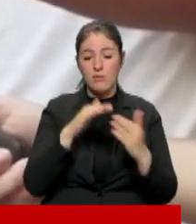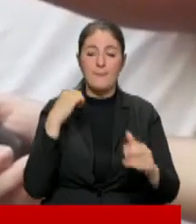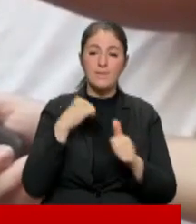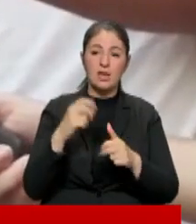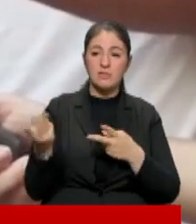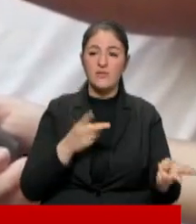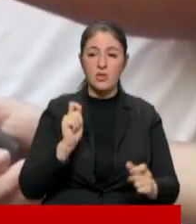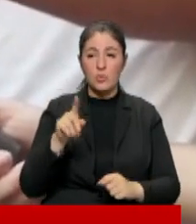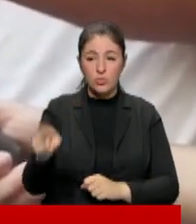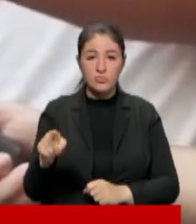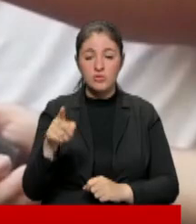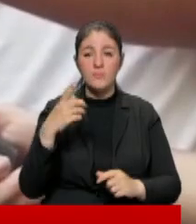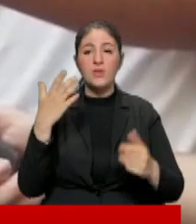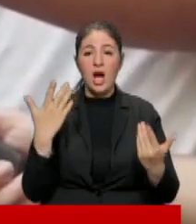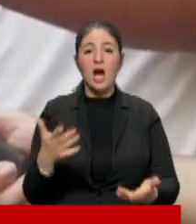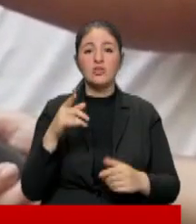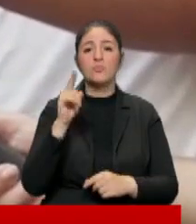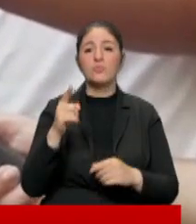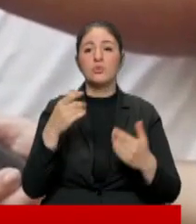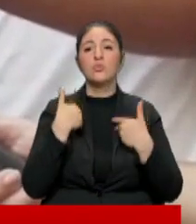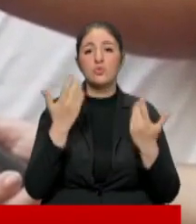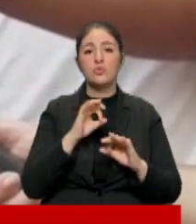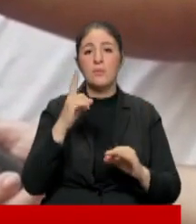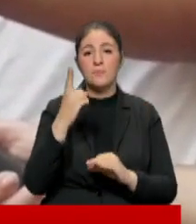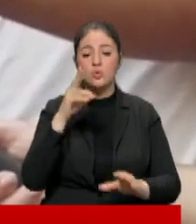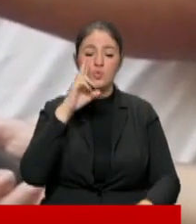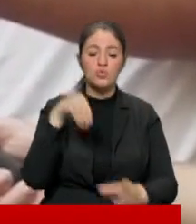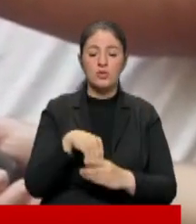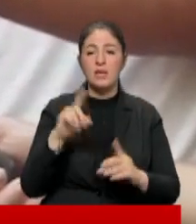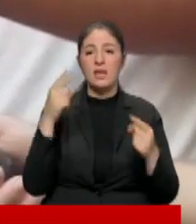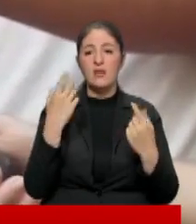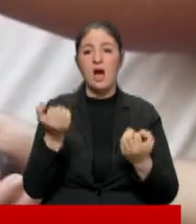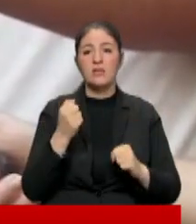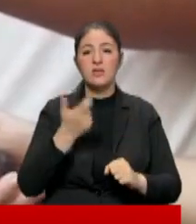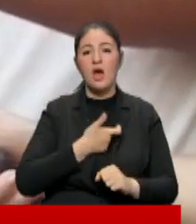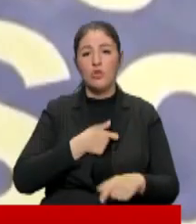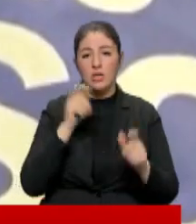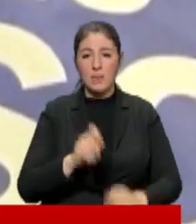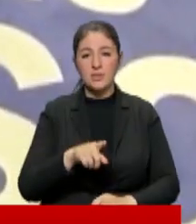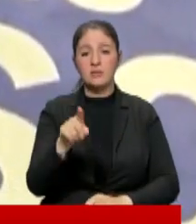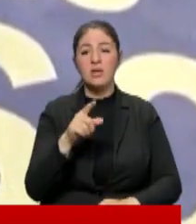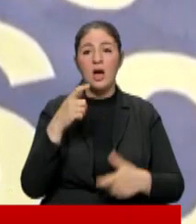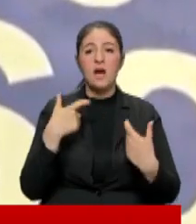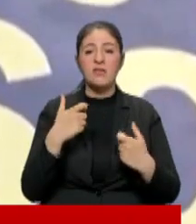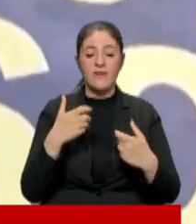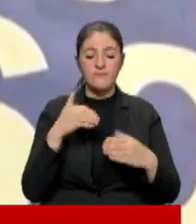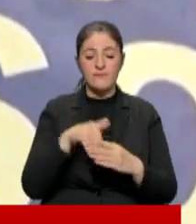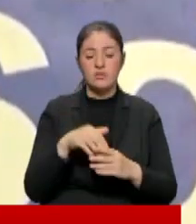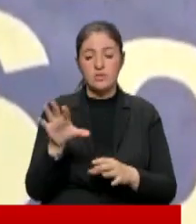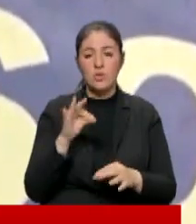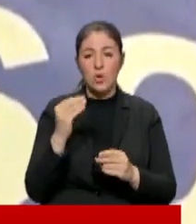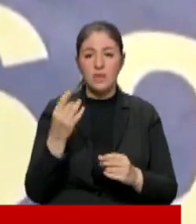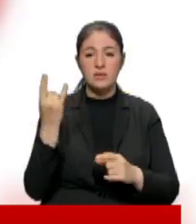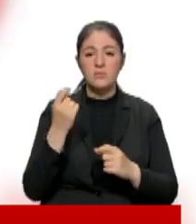daha davet ediyoruz. Artık bu hukuksuzluğa bir son verin. Yetkinizde aldığınız yasaları uygulayın. Hatay'dan milletvekili seçilen